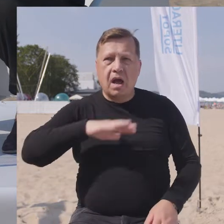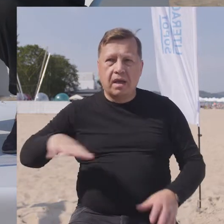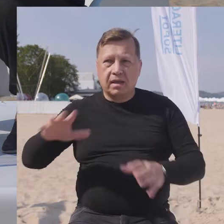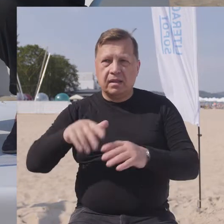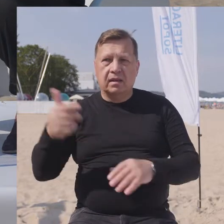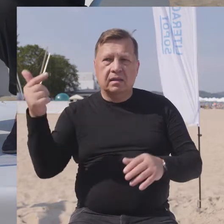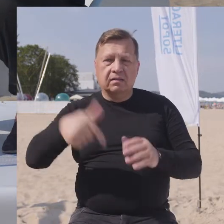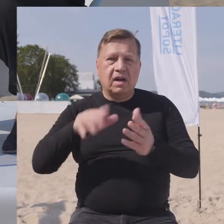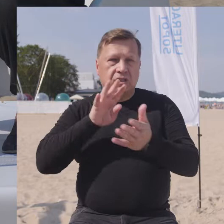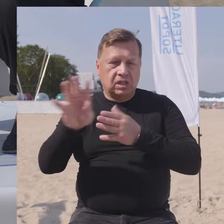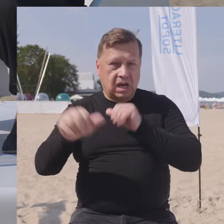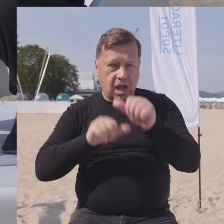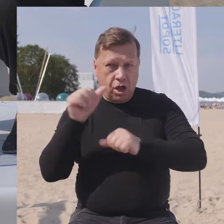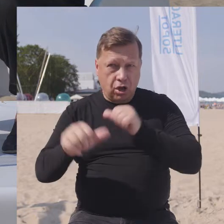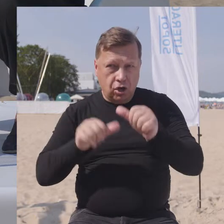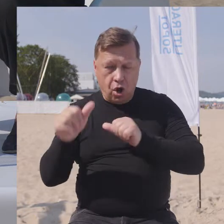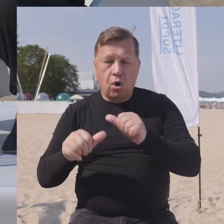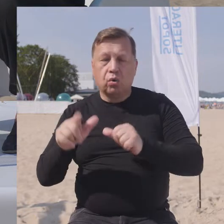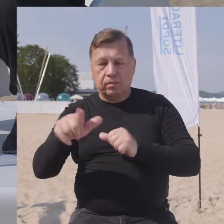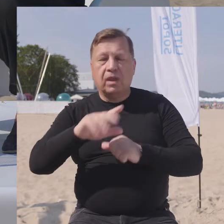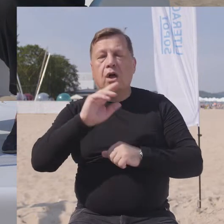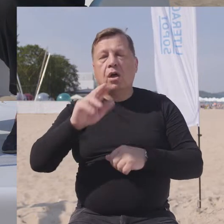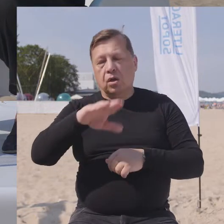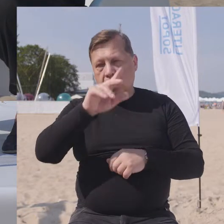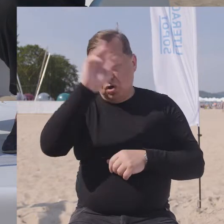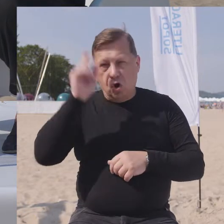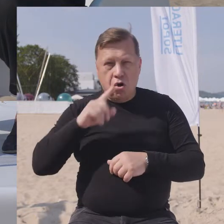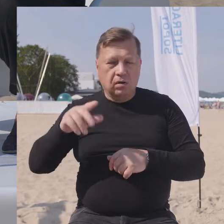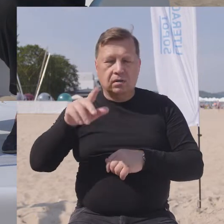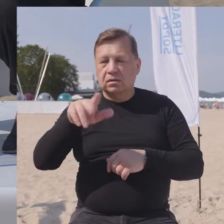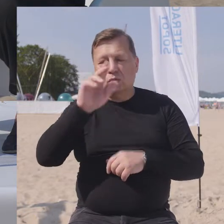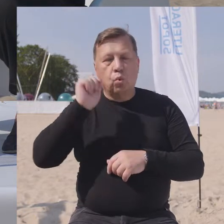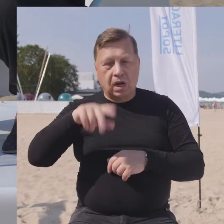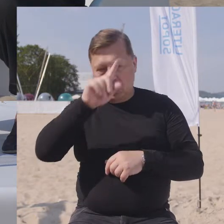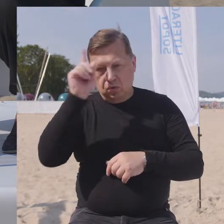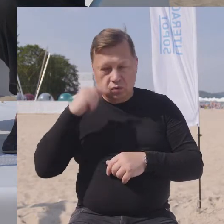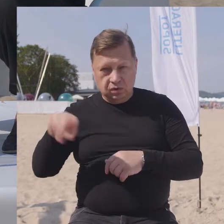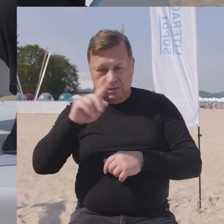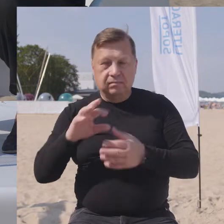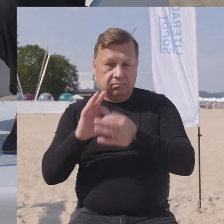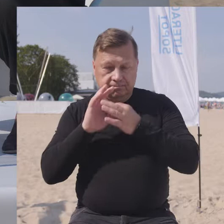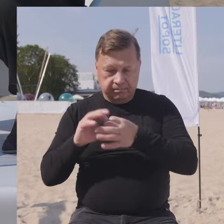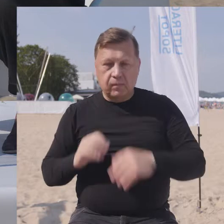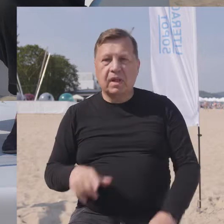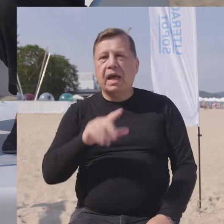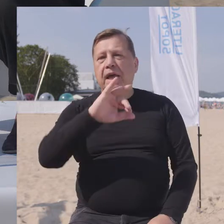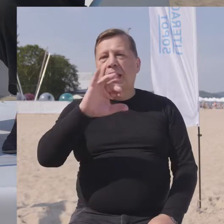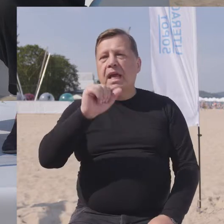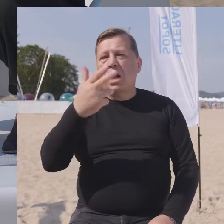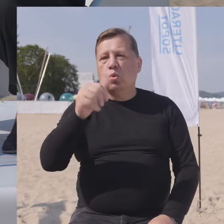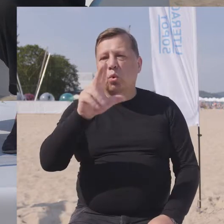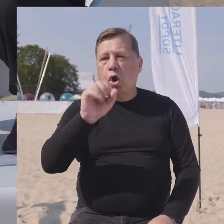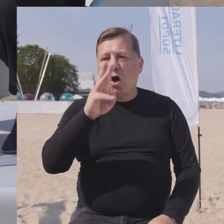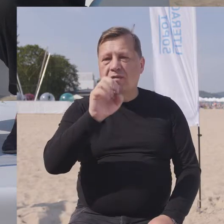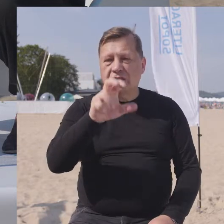roku 2014, kiedy wtedy walczący jeszcze o przetrwanie prezydent Janukowycz wysłał na młodych